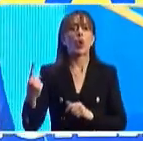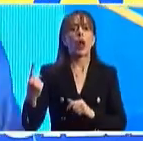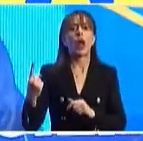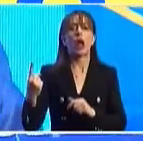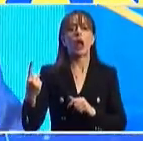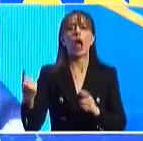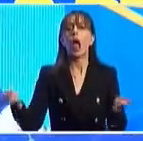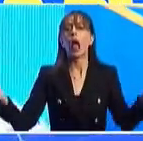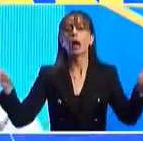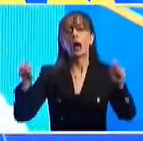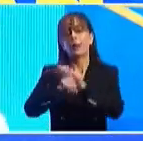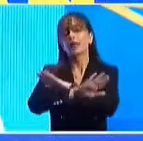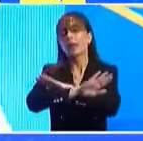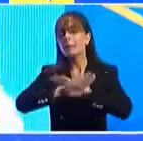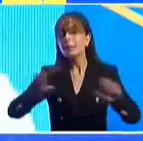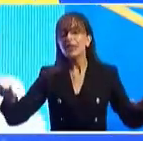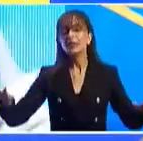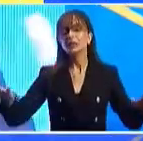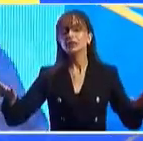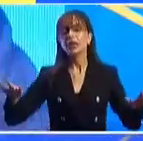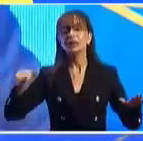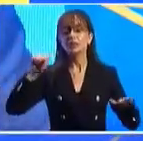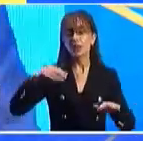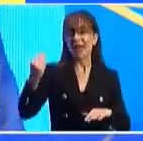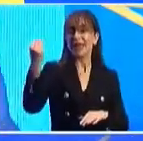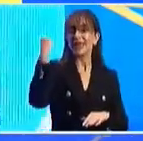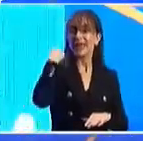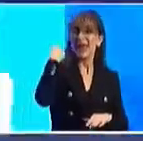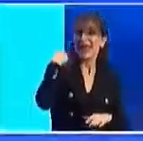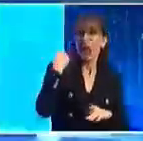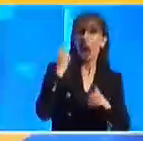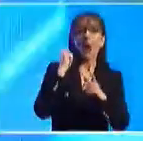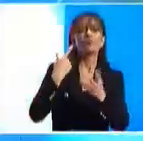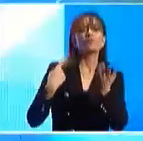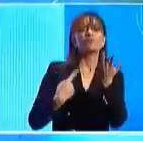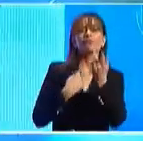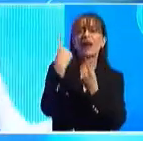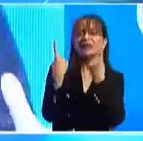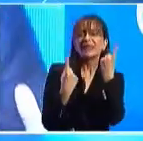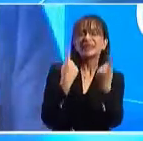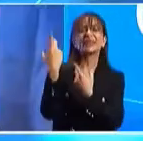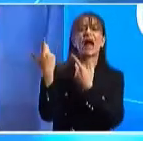ve burada yeni dijital uygulamalarla birlikte